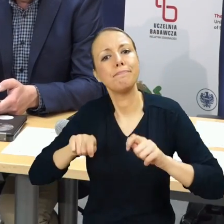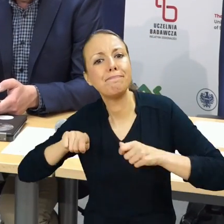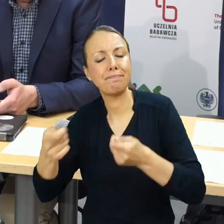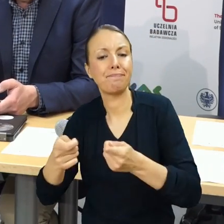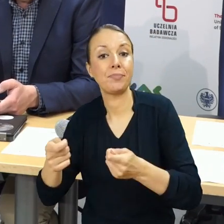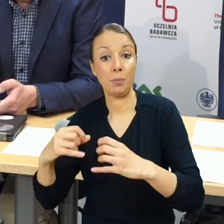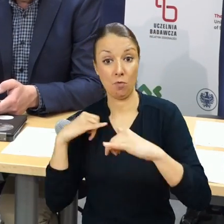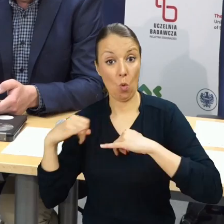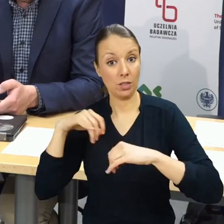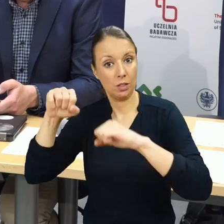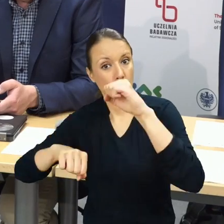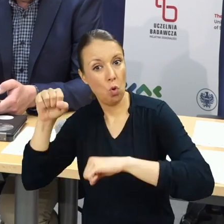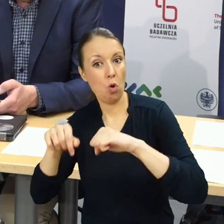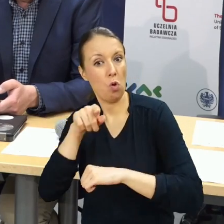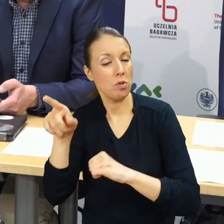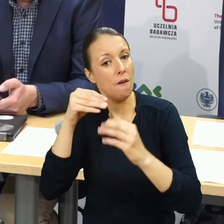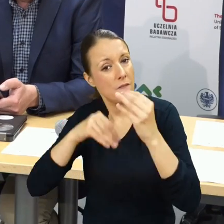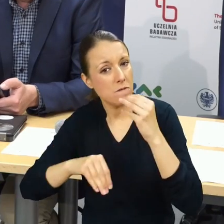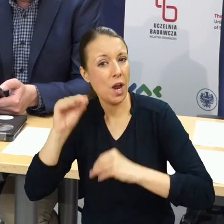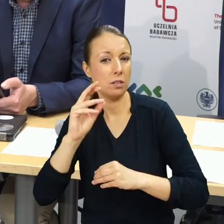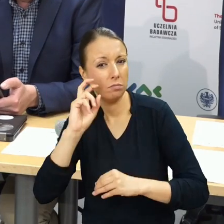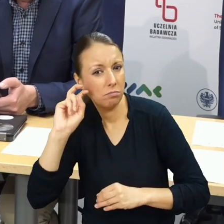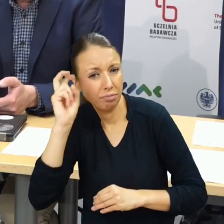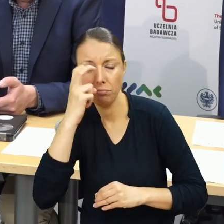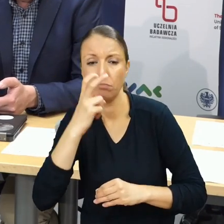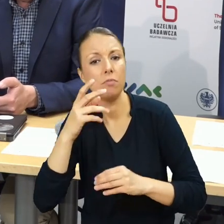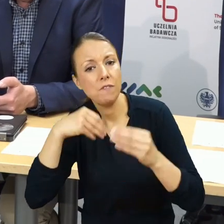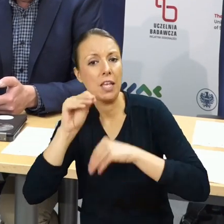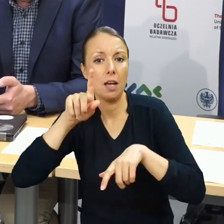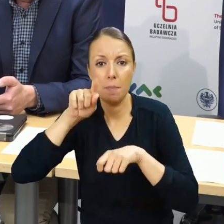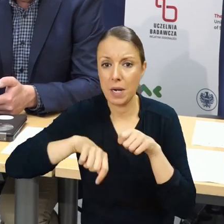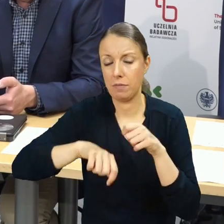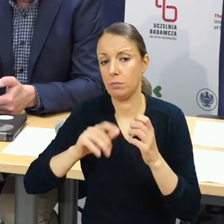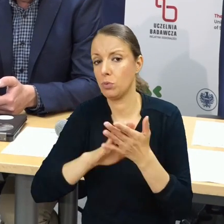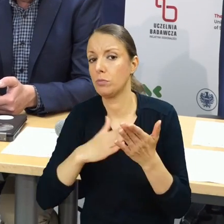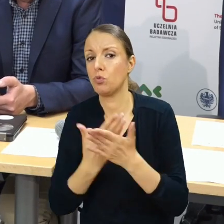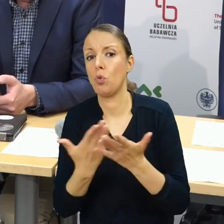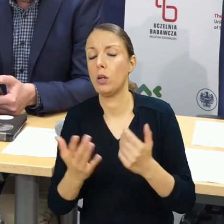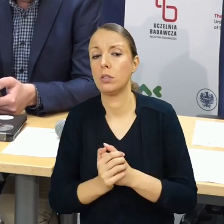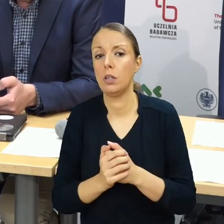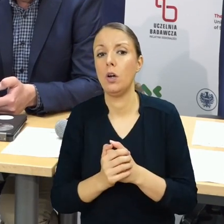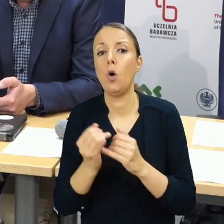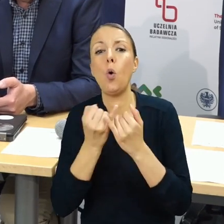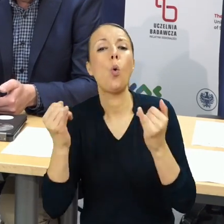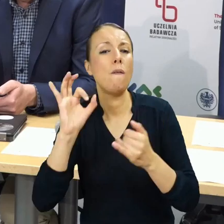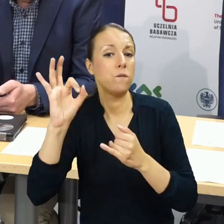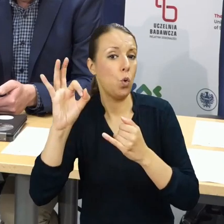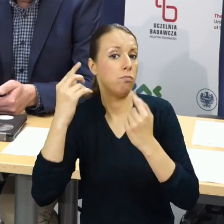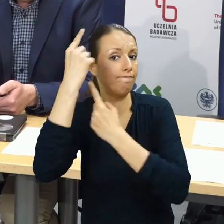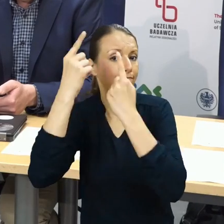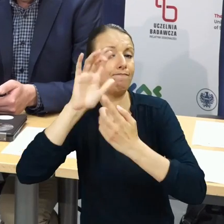była jednak bardziej dociekliwa w formułowaniu tych stanowisk